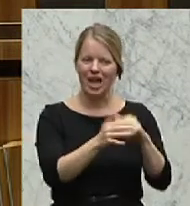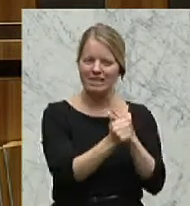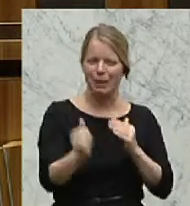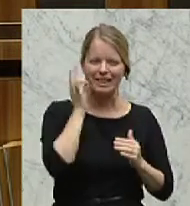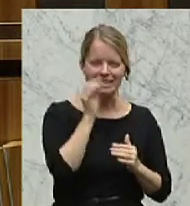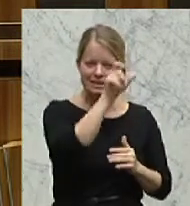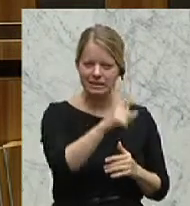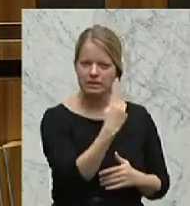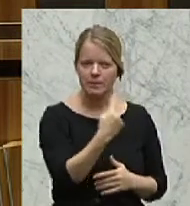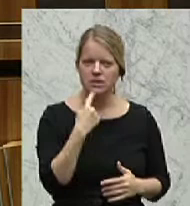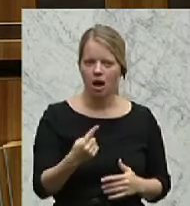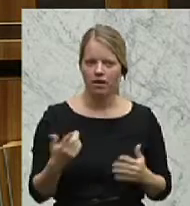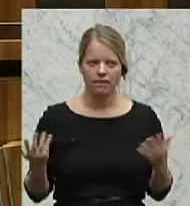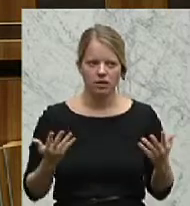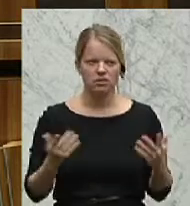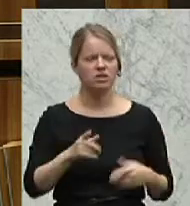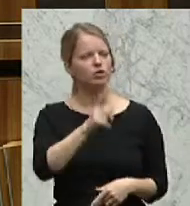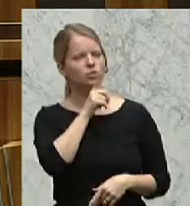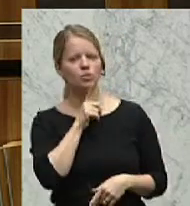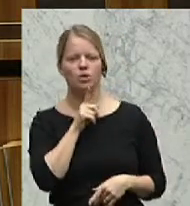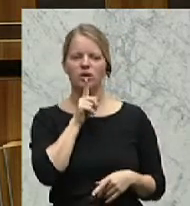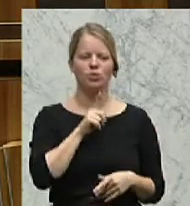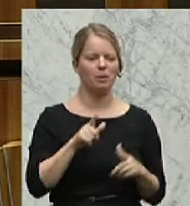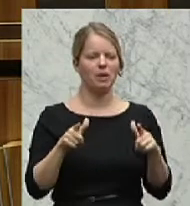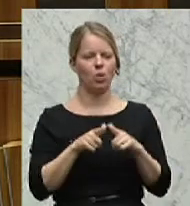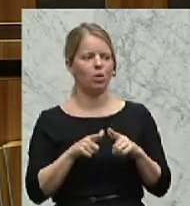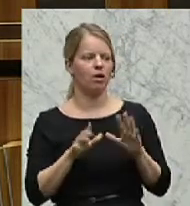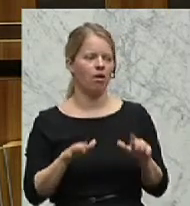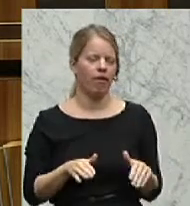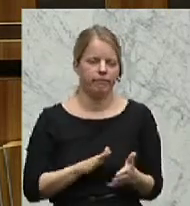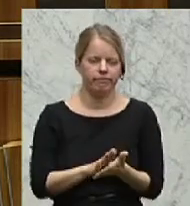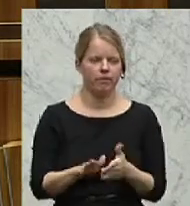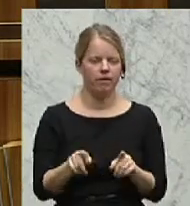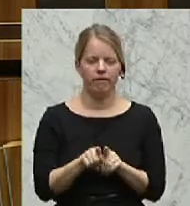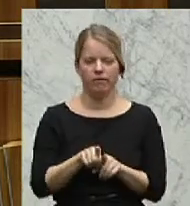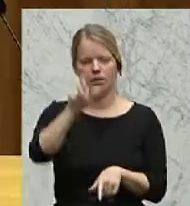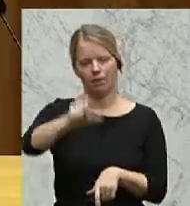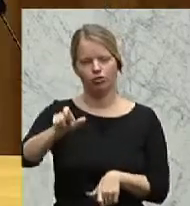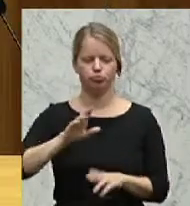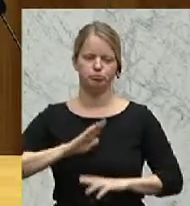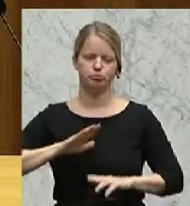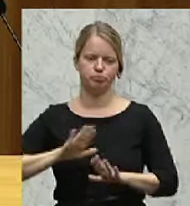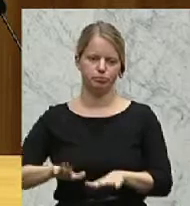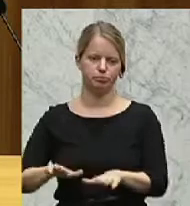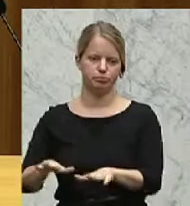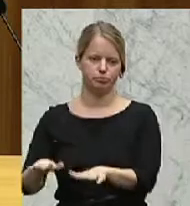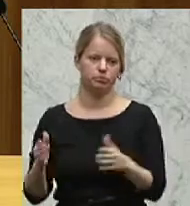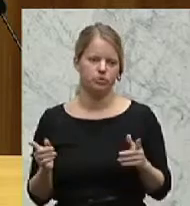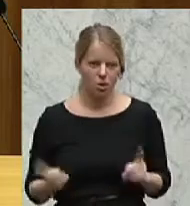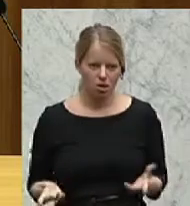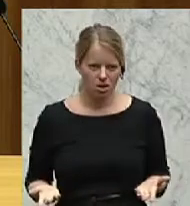Expertin davon, dass das also nur eine plumpe Methode ist, um die Menschen zu beruhigen. Dass es also